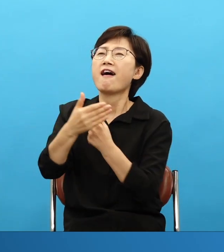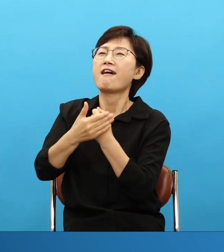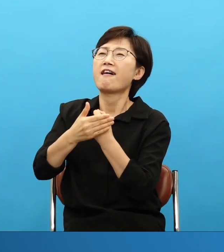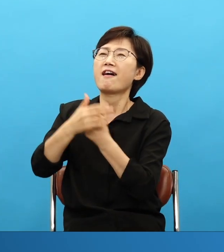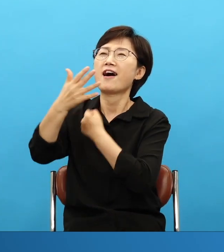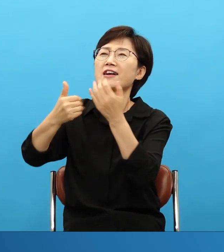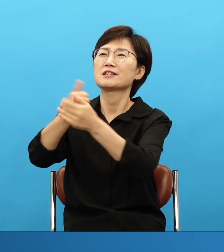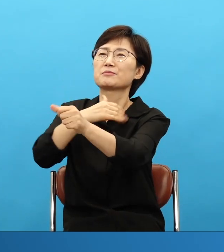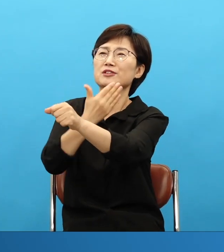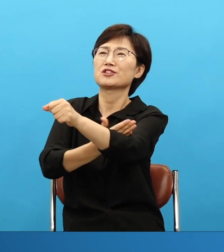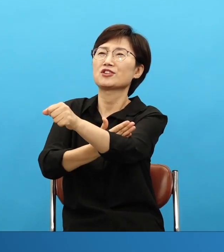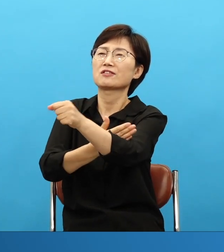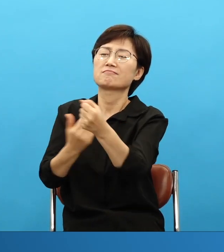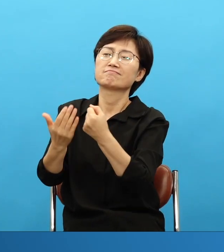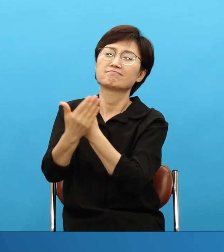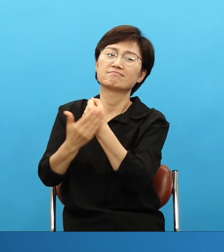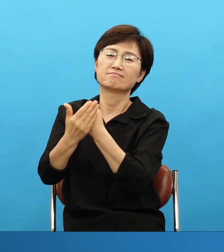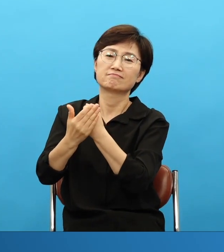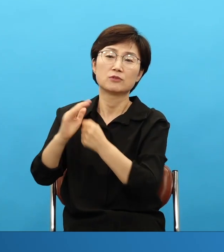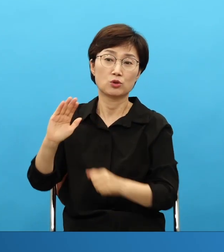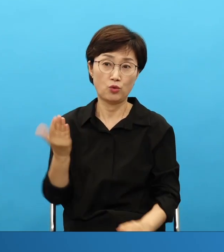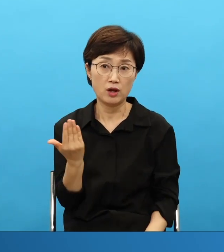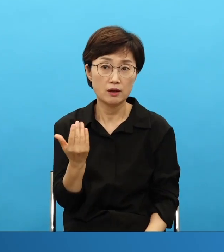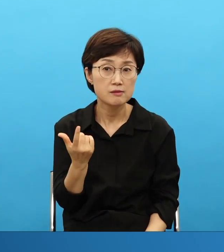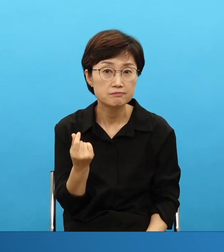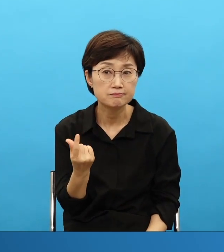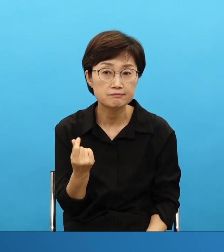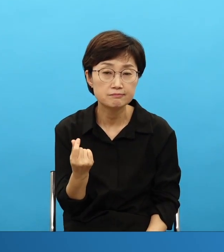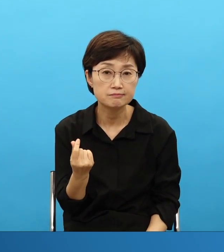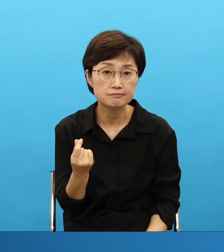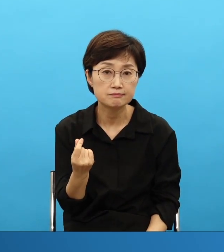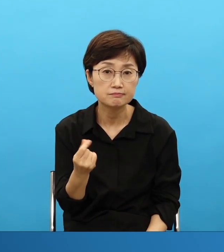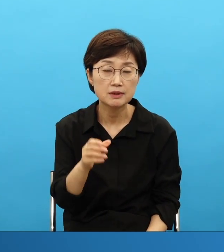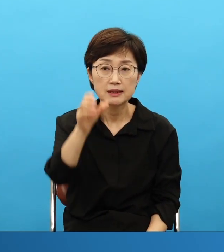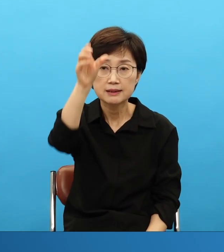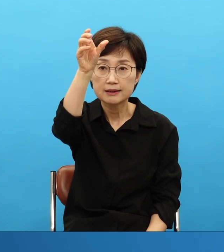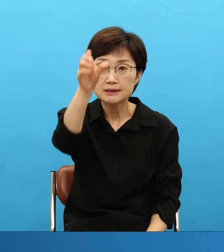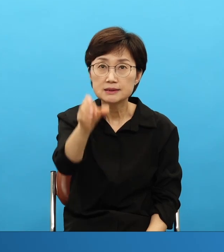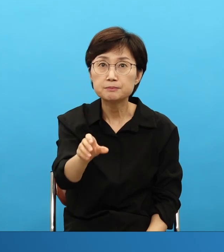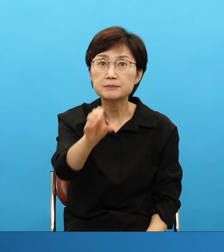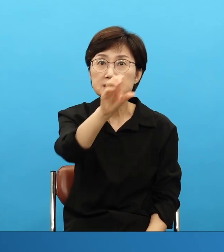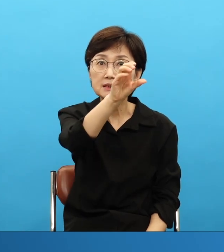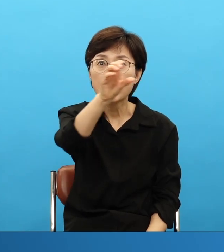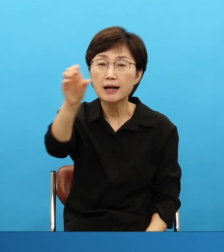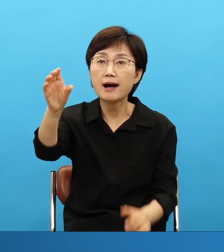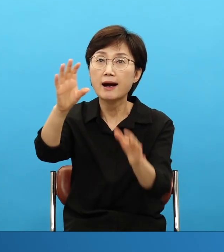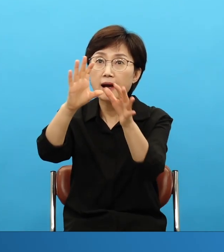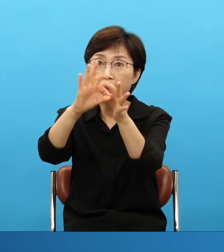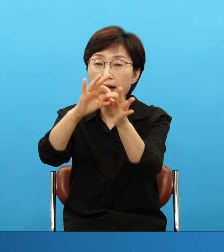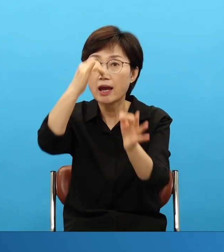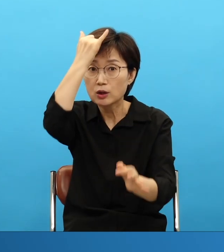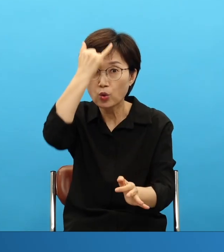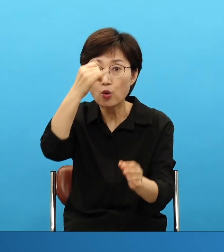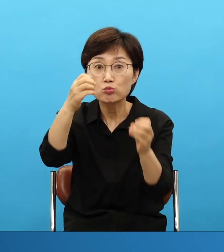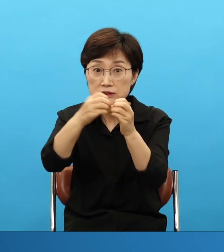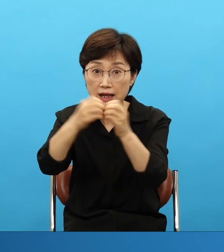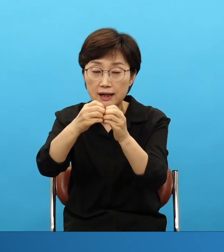됨이니라네 꼭 기억해야 됩니다 십자가의도 이렇게